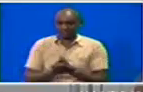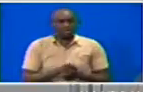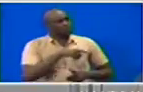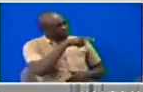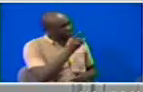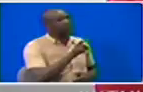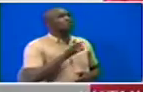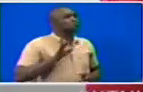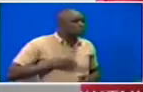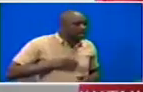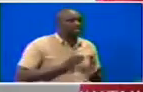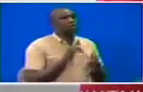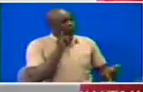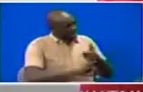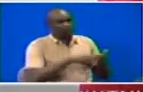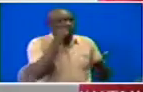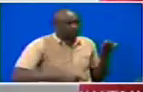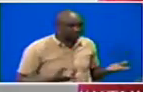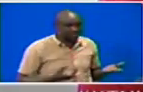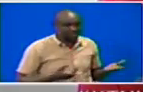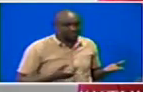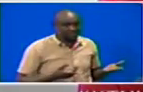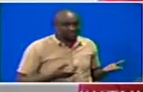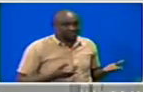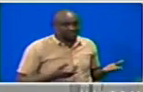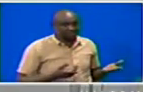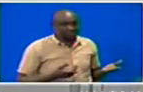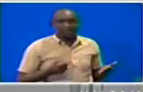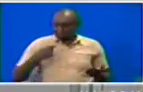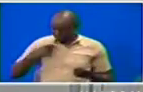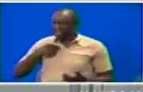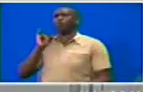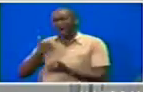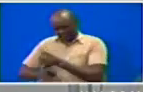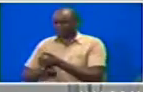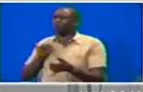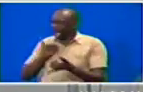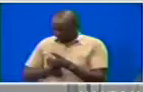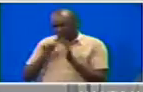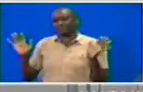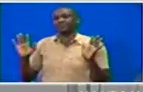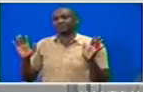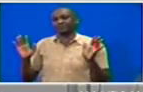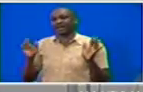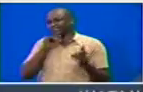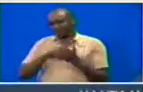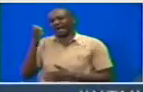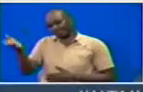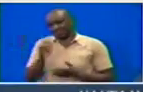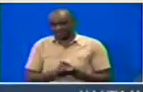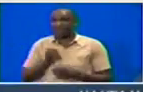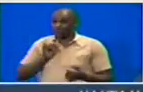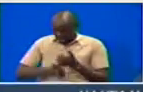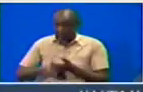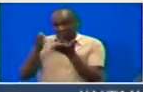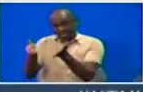na mke ama ni mama tu lakini si mke? Mimi ni mke. Yenyewe swali.